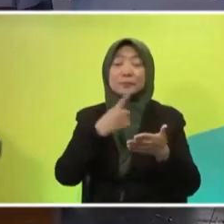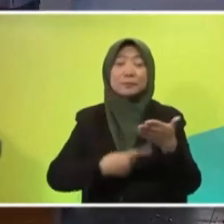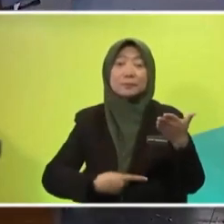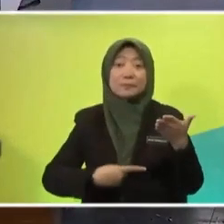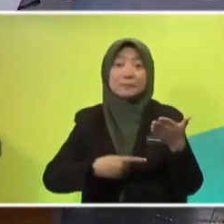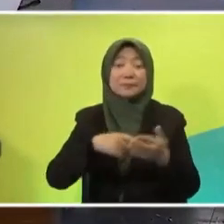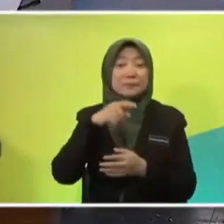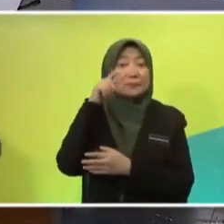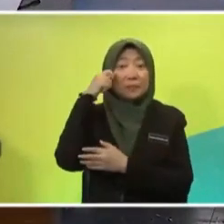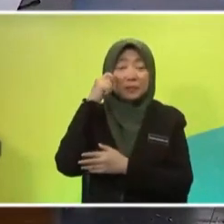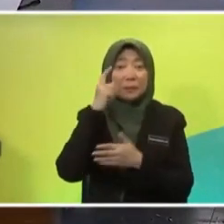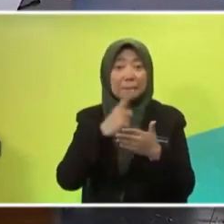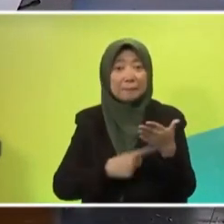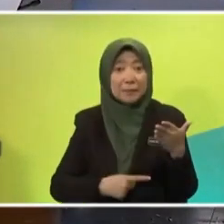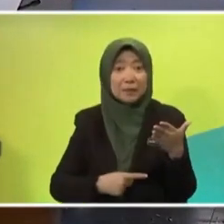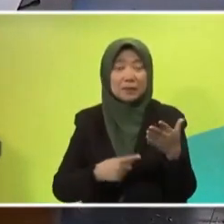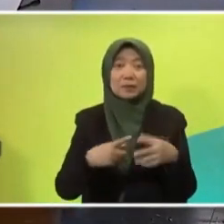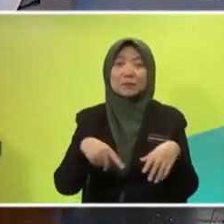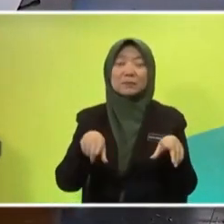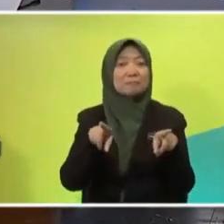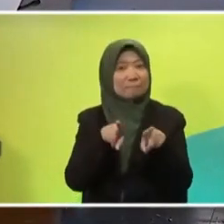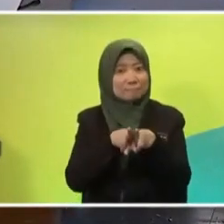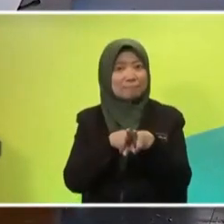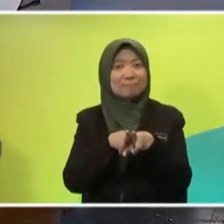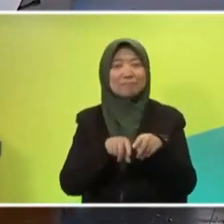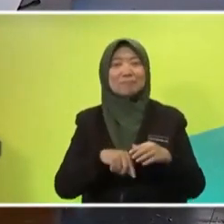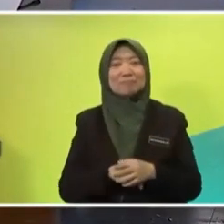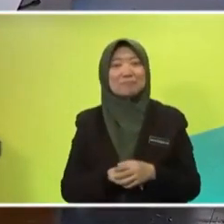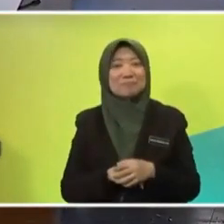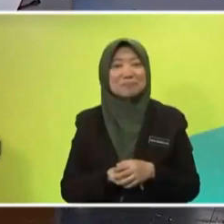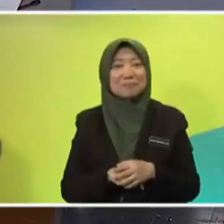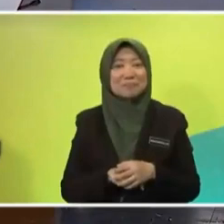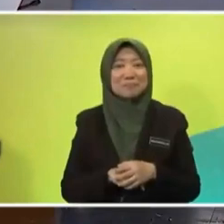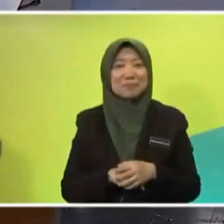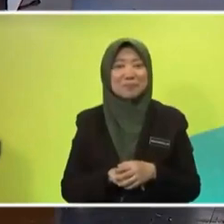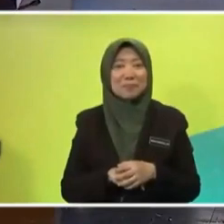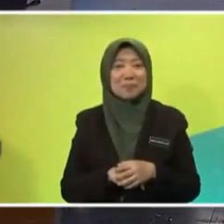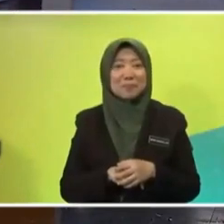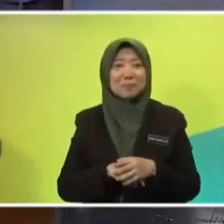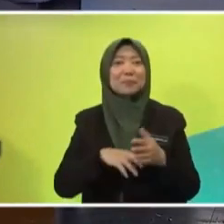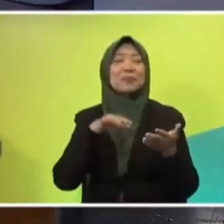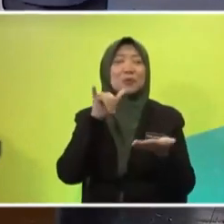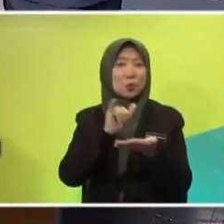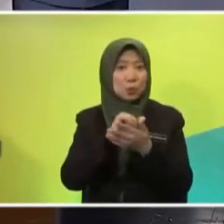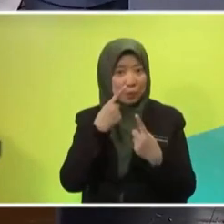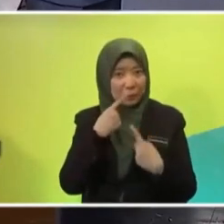baik. Macam sama macam dekat rumah datuk saya. Okey, ini dia.